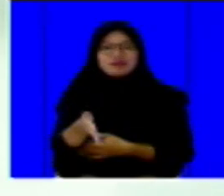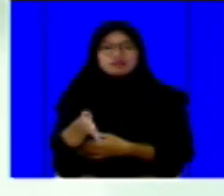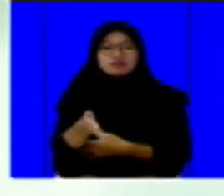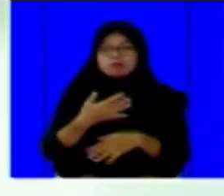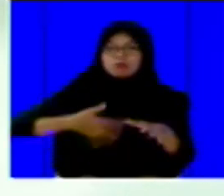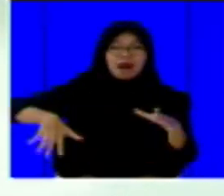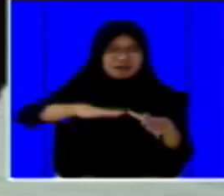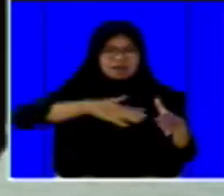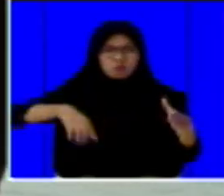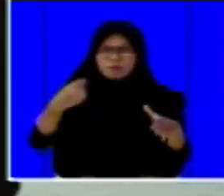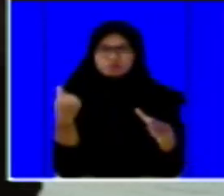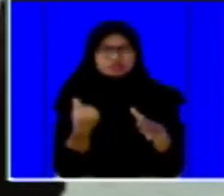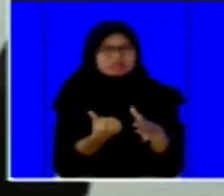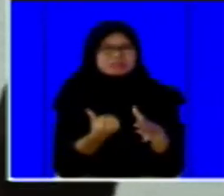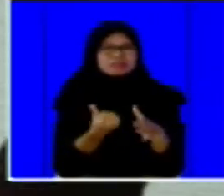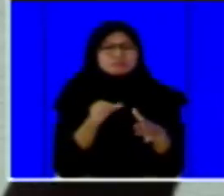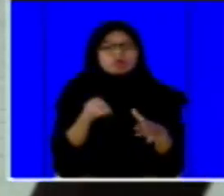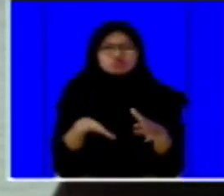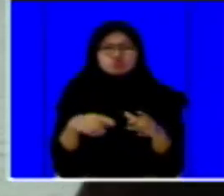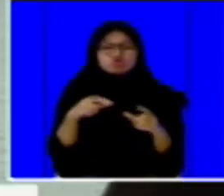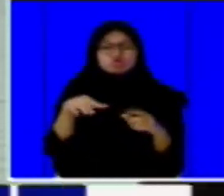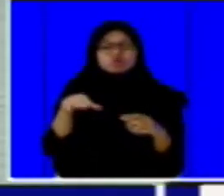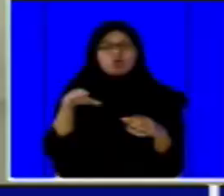dalam kawah Solfatara dan Fumarola.